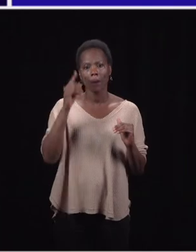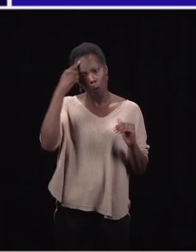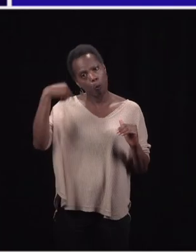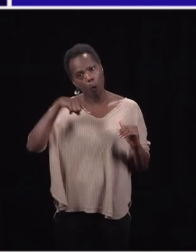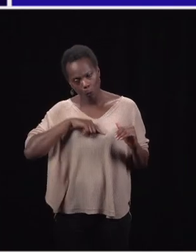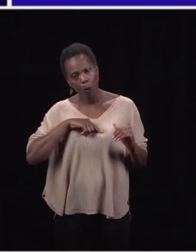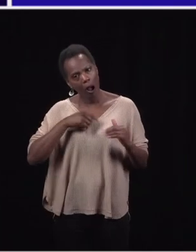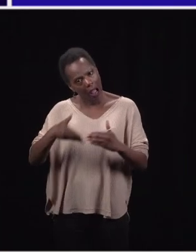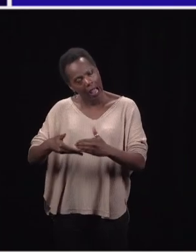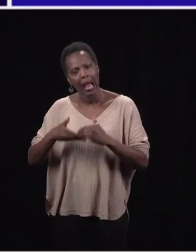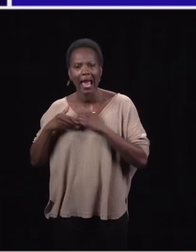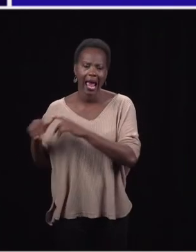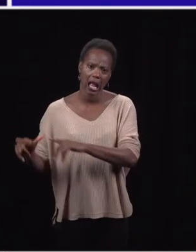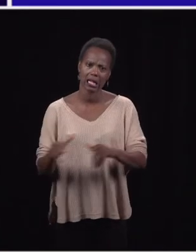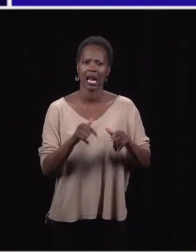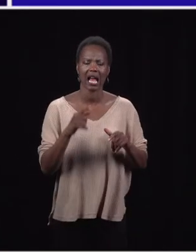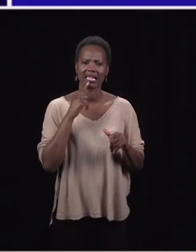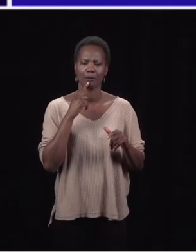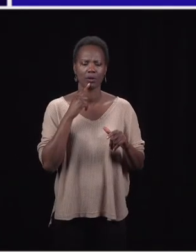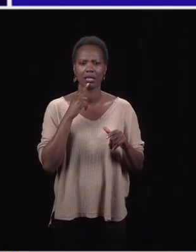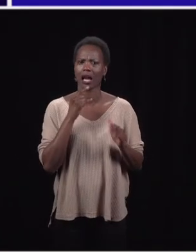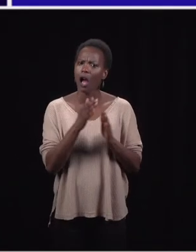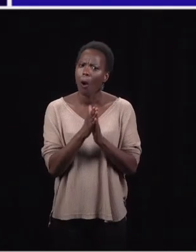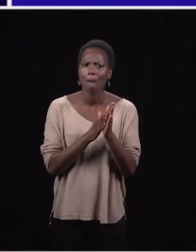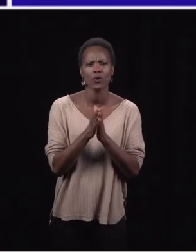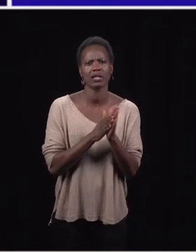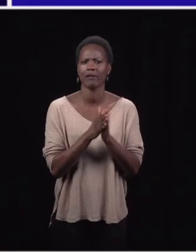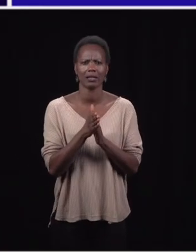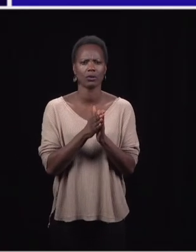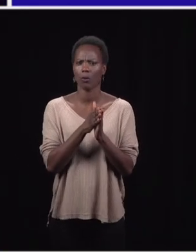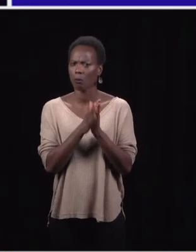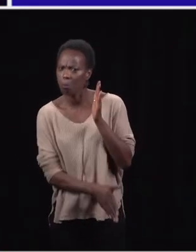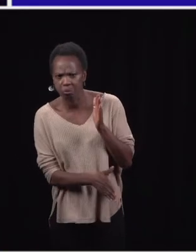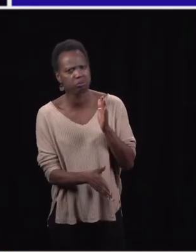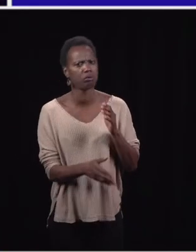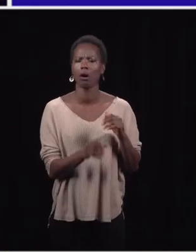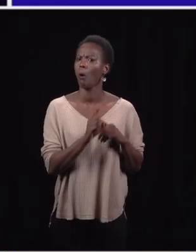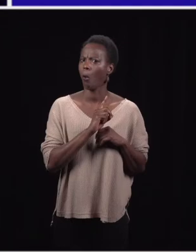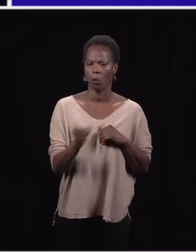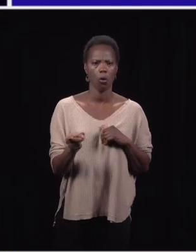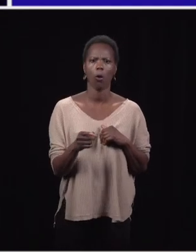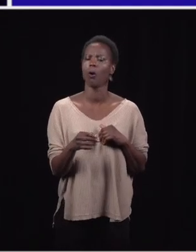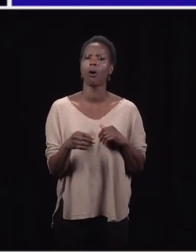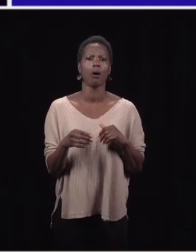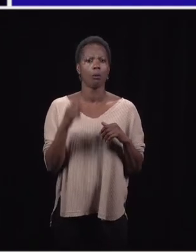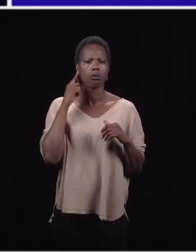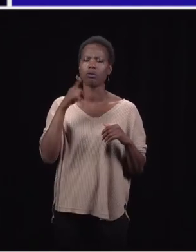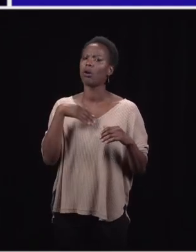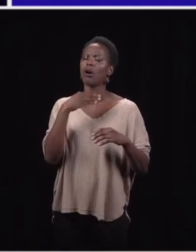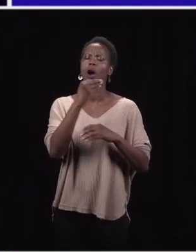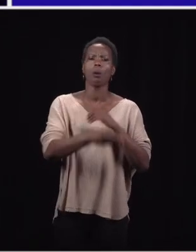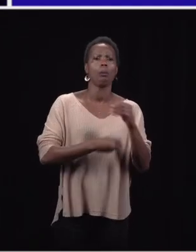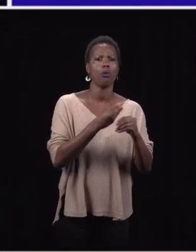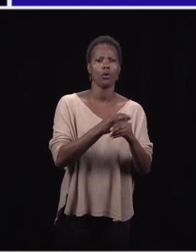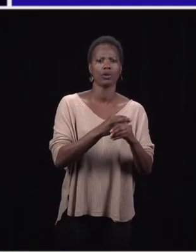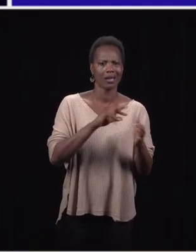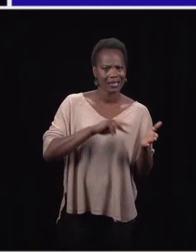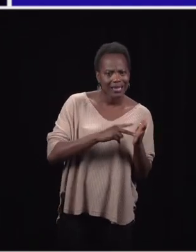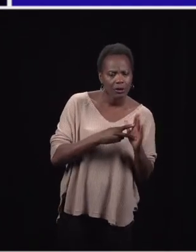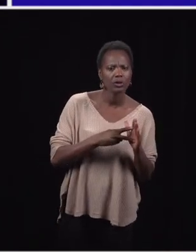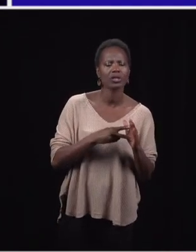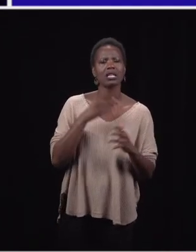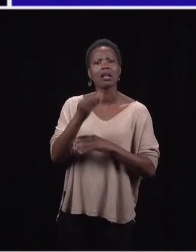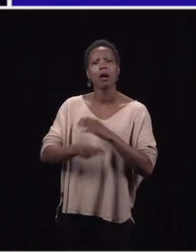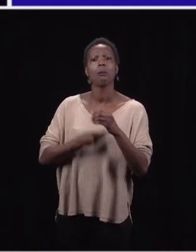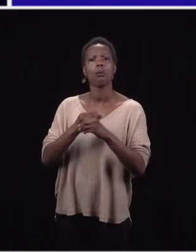topé en tout cas les ambitions et la volonté de travailler dans dans cette la filière tech dans cette filière du numérique pourquoi la tech parce que parce que